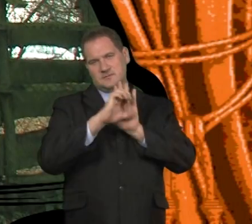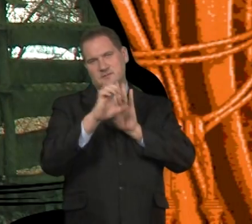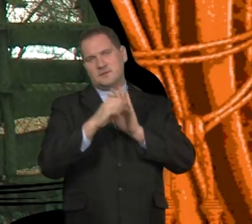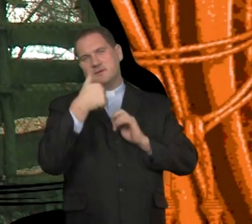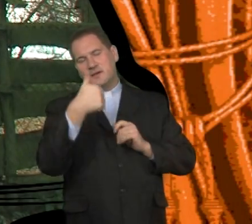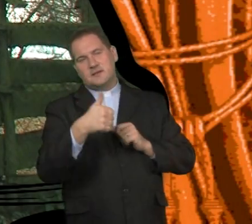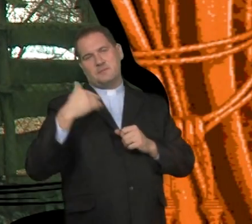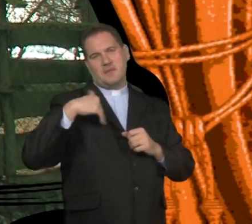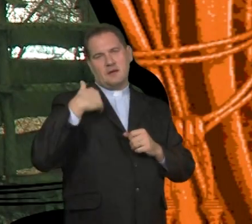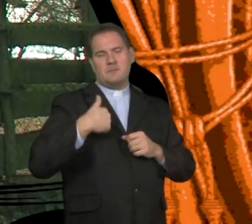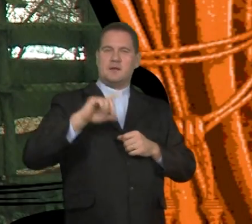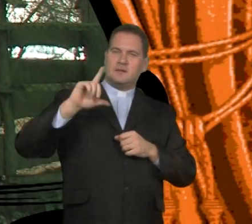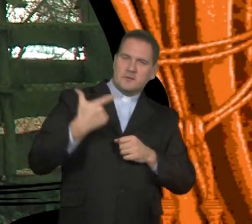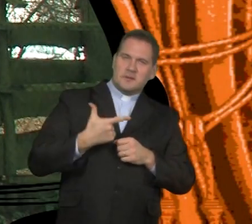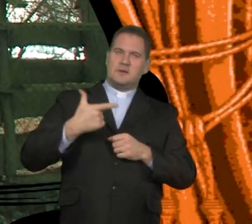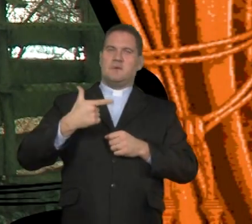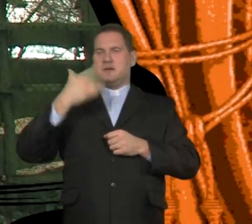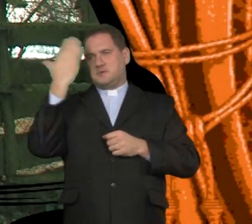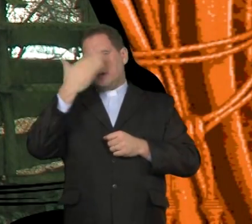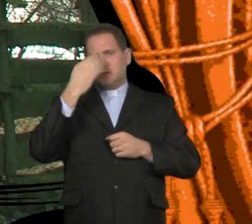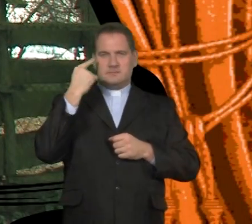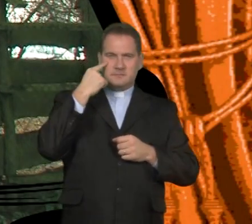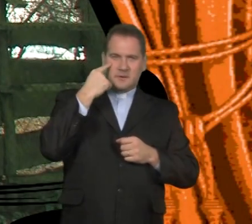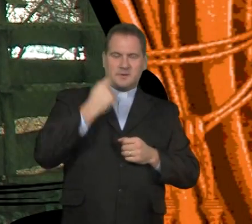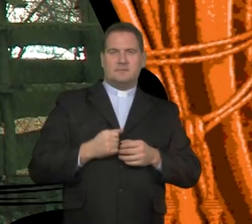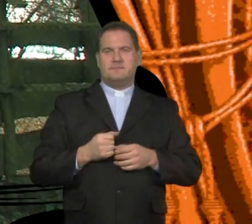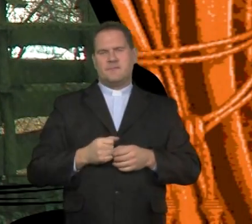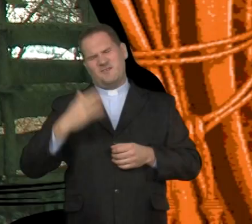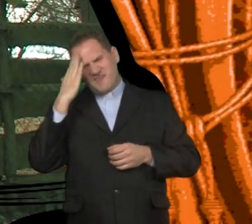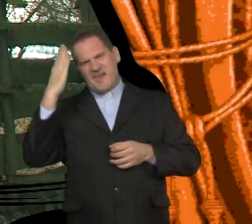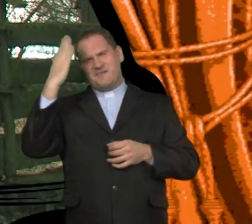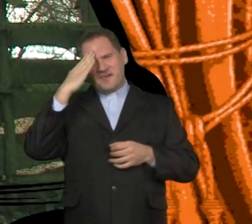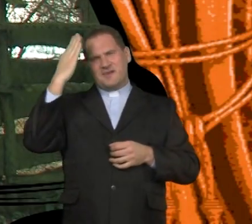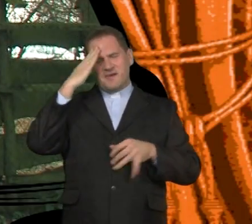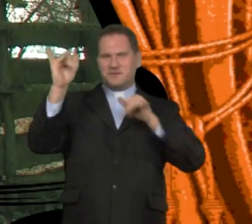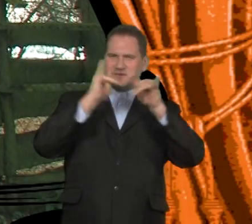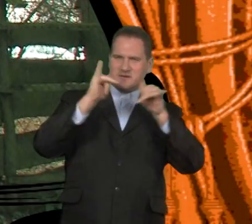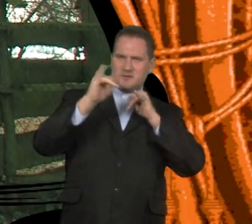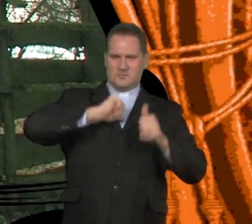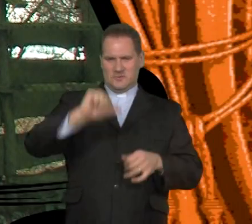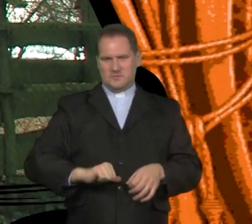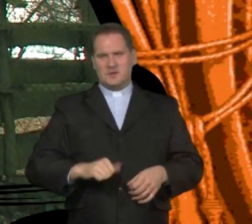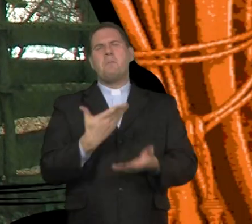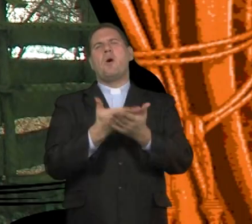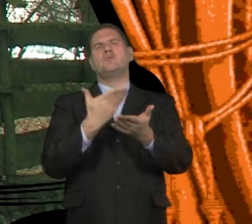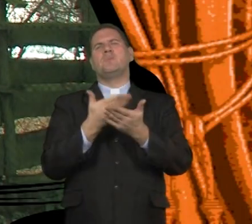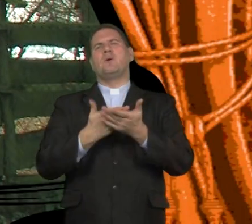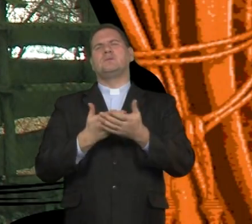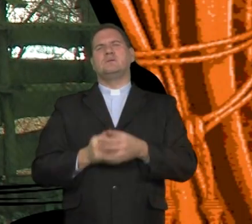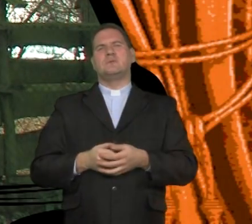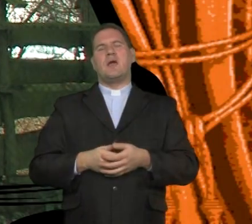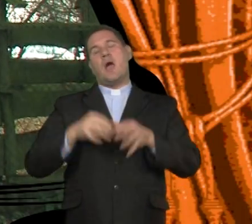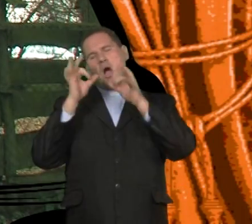przyniosła malutkiego kotka. Znalazła pod blokiem z jednym białym, a z drugim czarnym całkiem okiem.